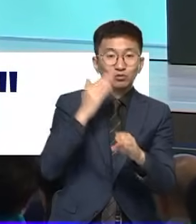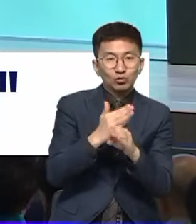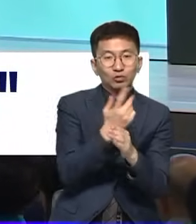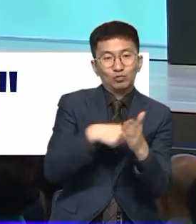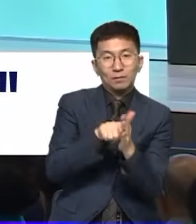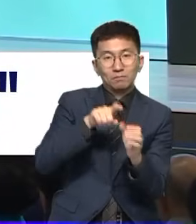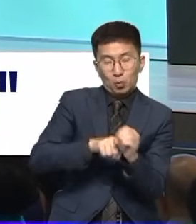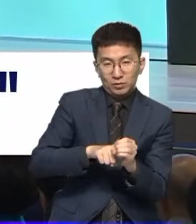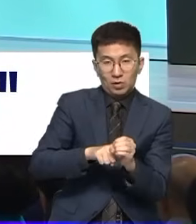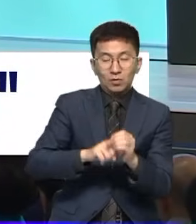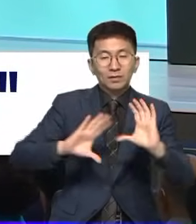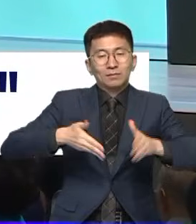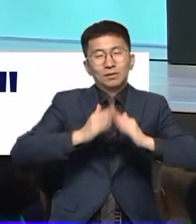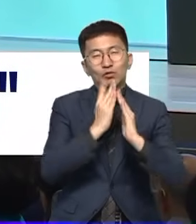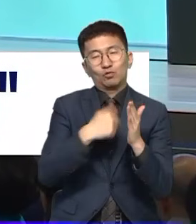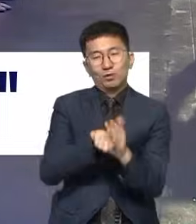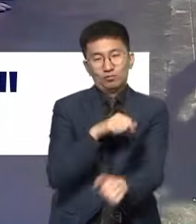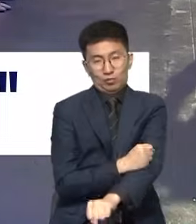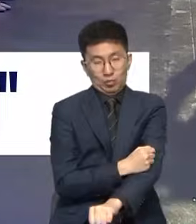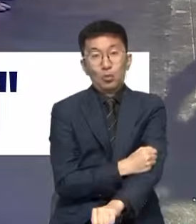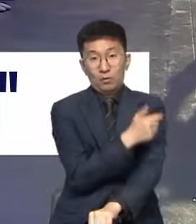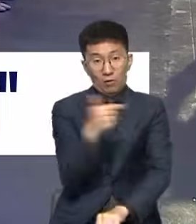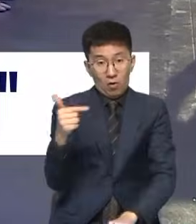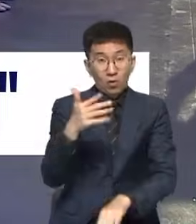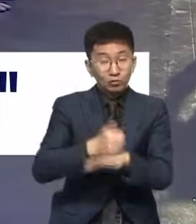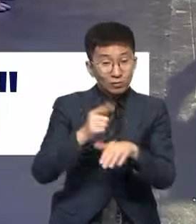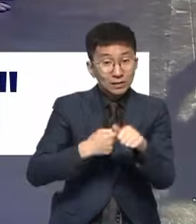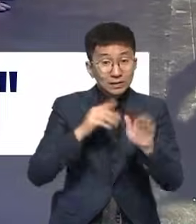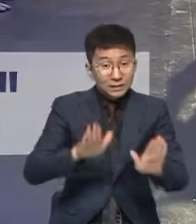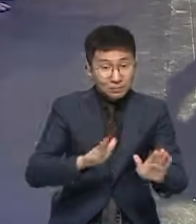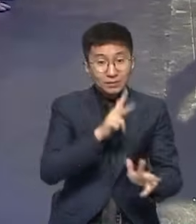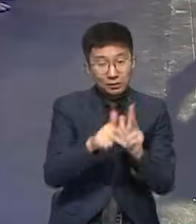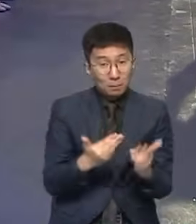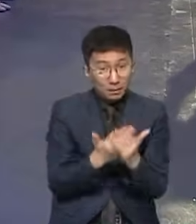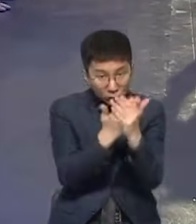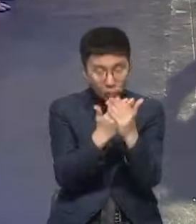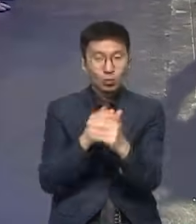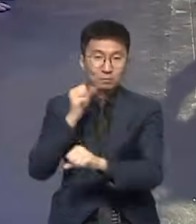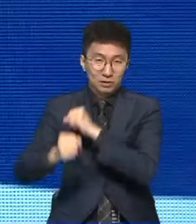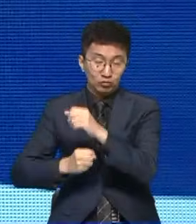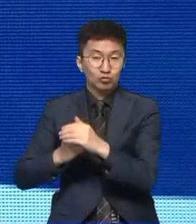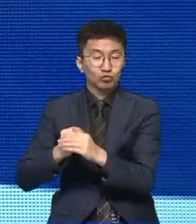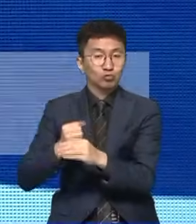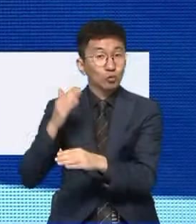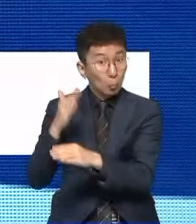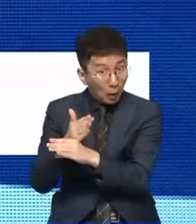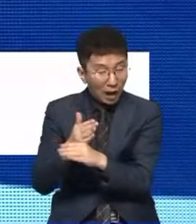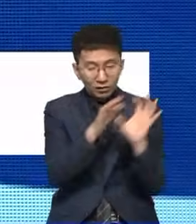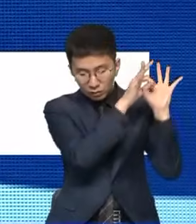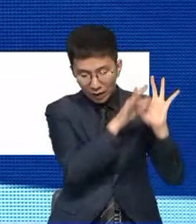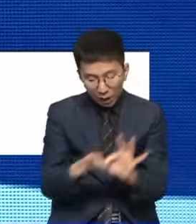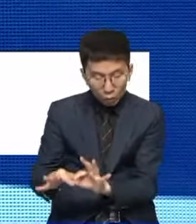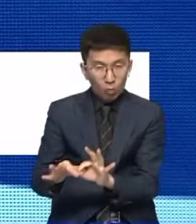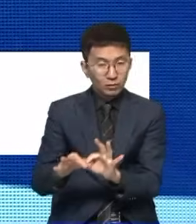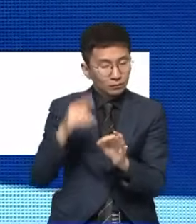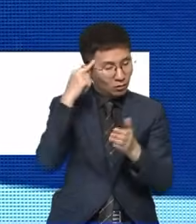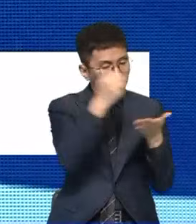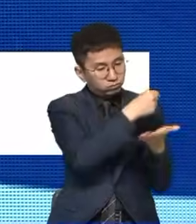정신은 산업발전과 민주화에 이어 지금도 계속되고 있다고 말했습니다. 독립운동의